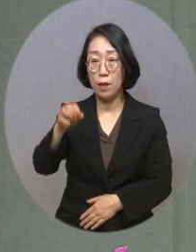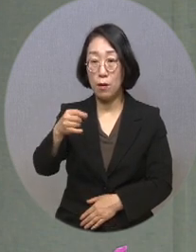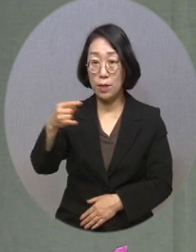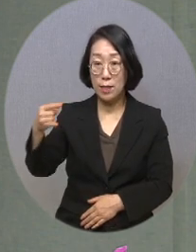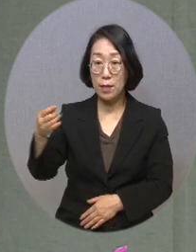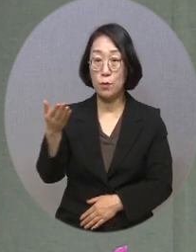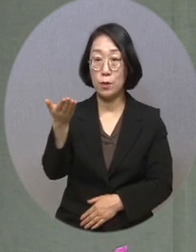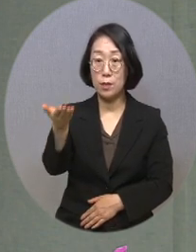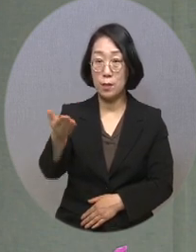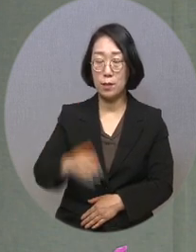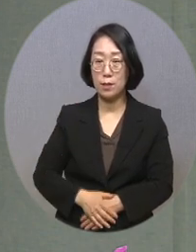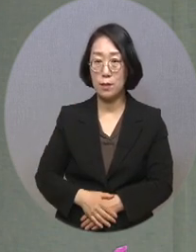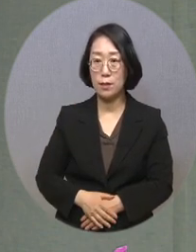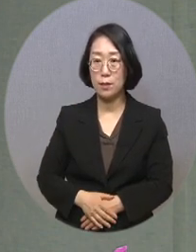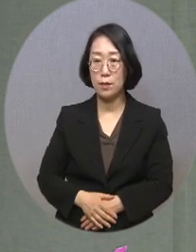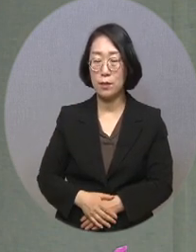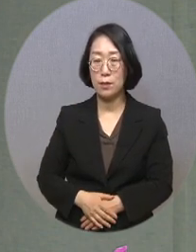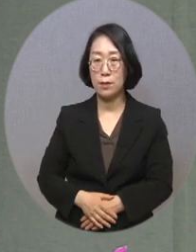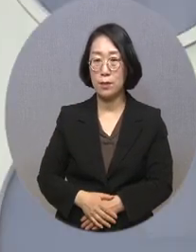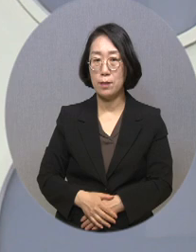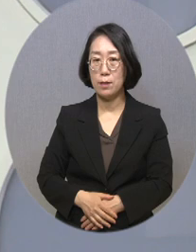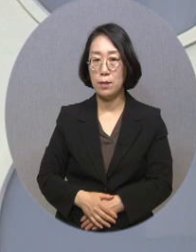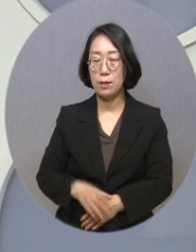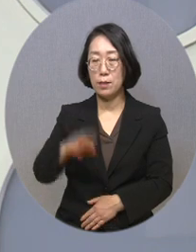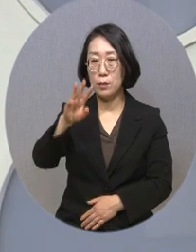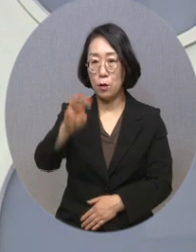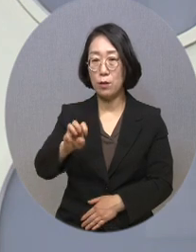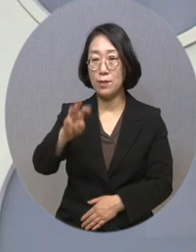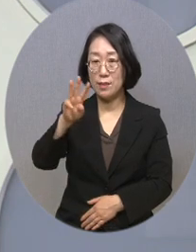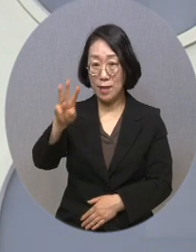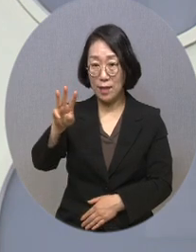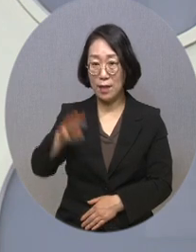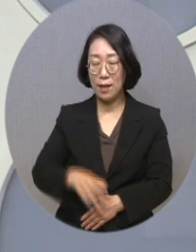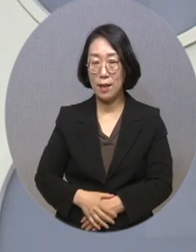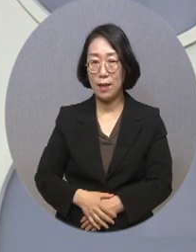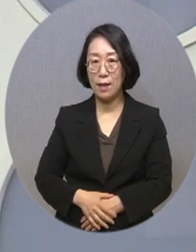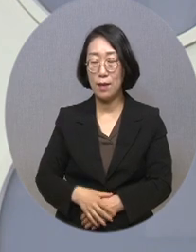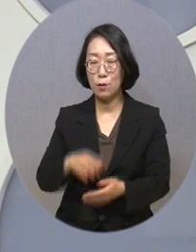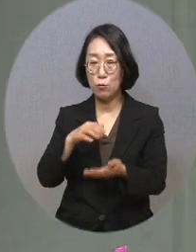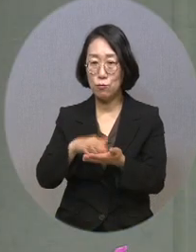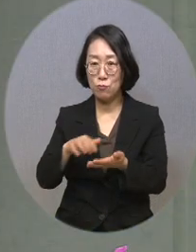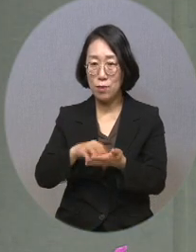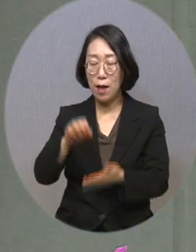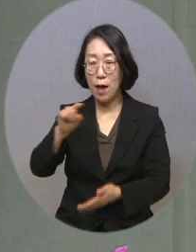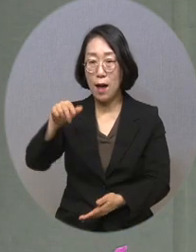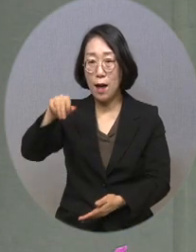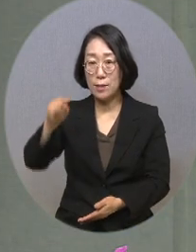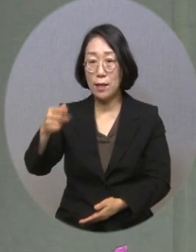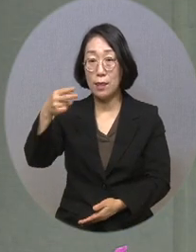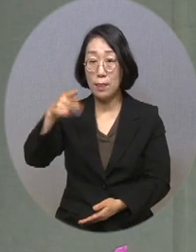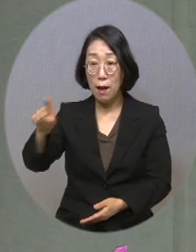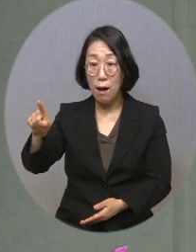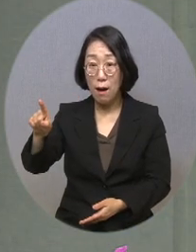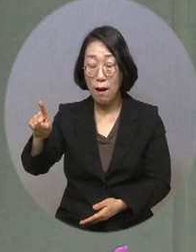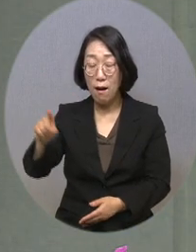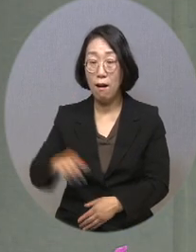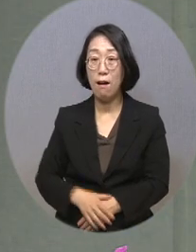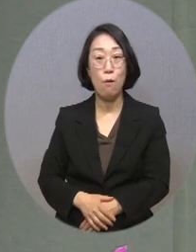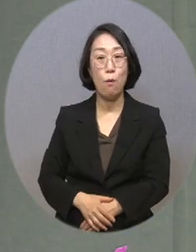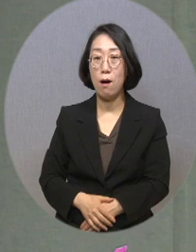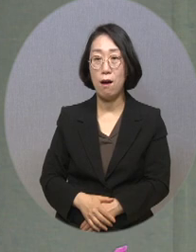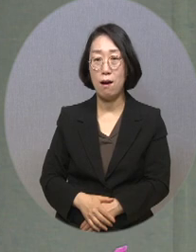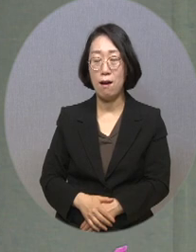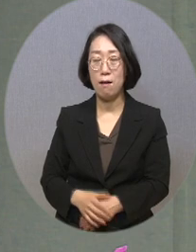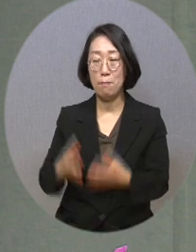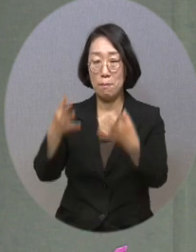회장께서 33개 아젠다. 네. 33개라는 건 3개도 아니고 33개라는 네. 건